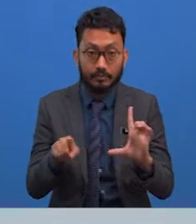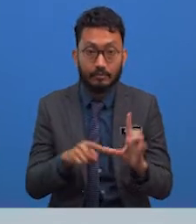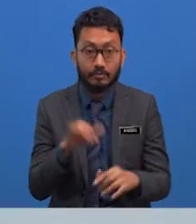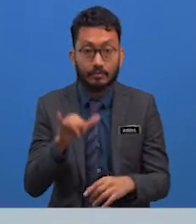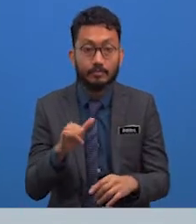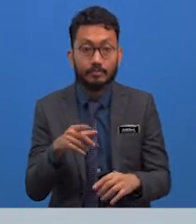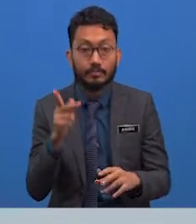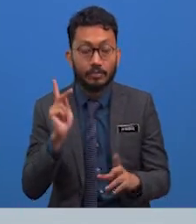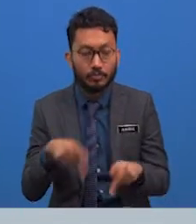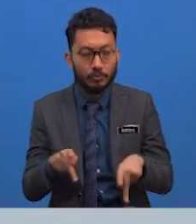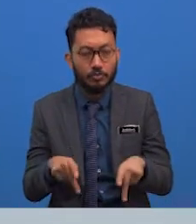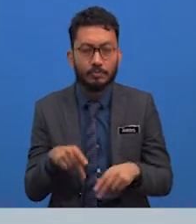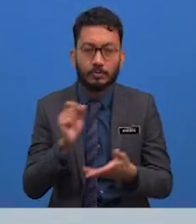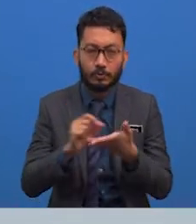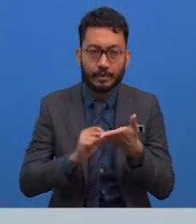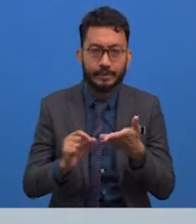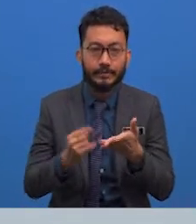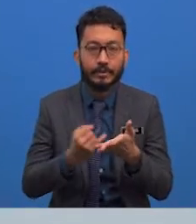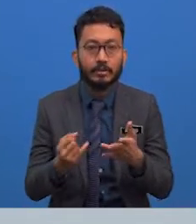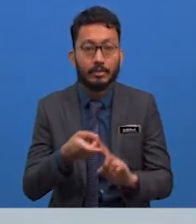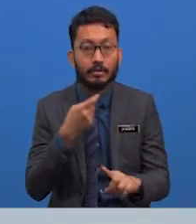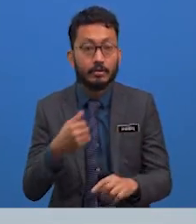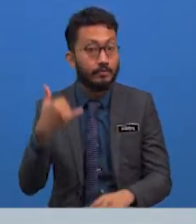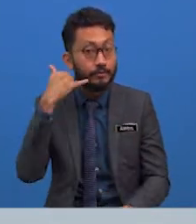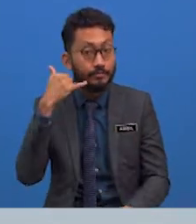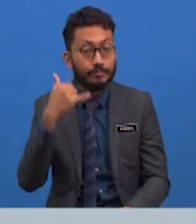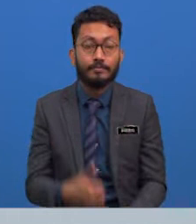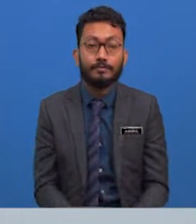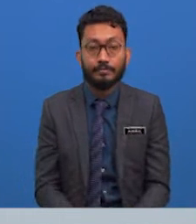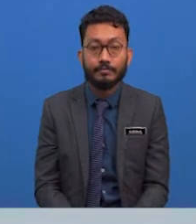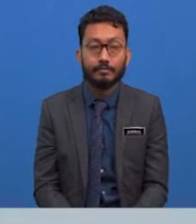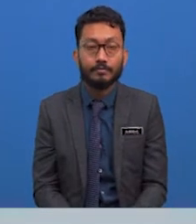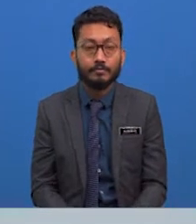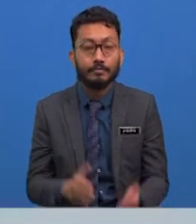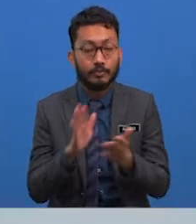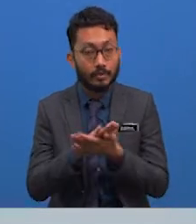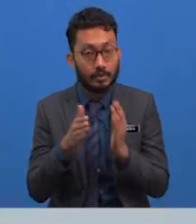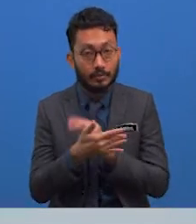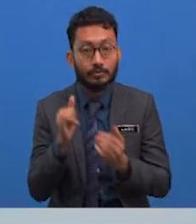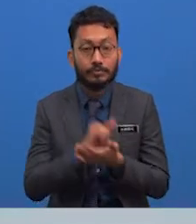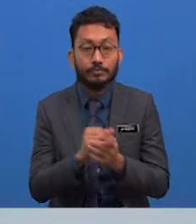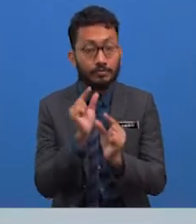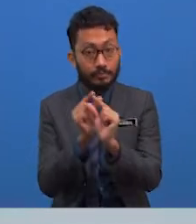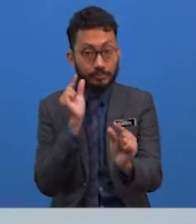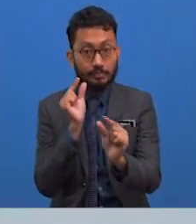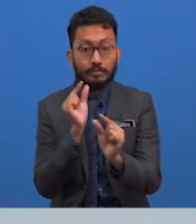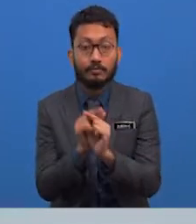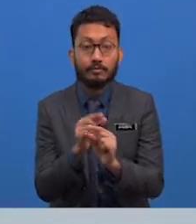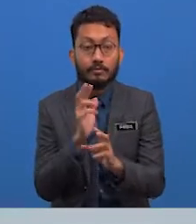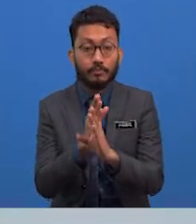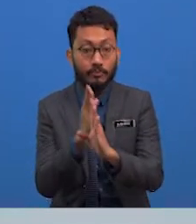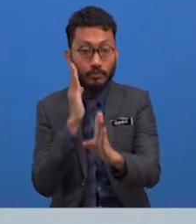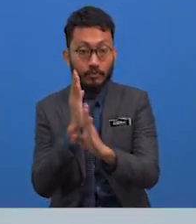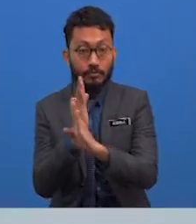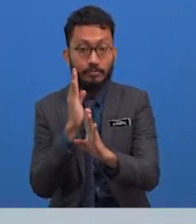yang perlu dilukis adalah dari telefon bimbit. Oleh itu, garis lurus mengufuk